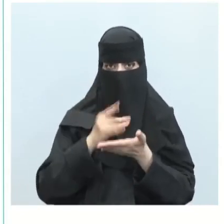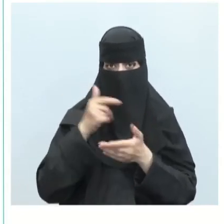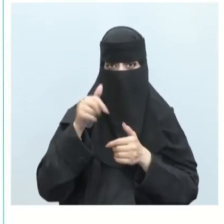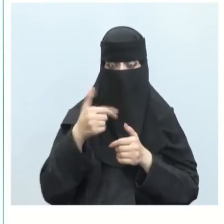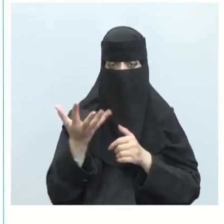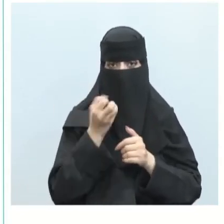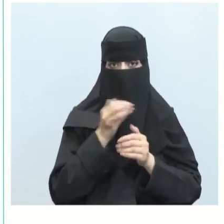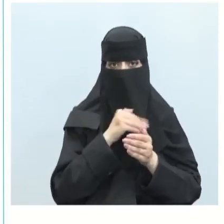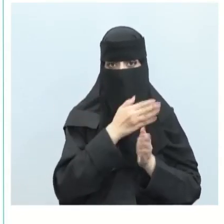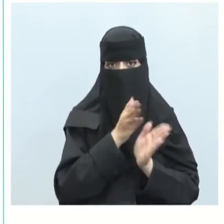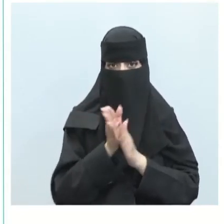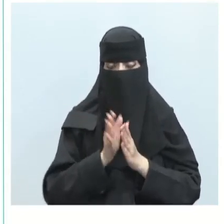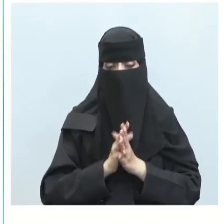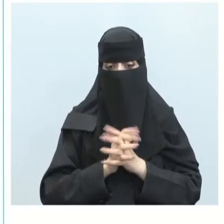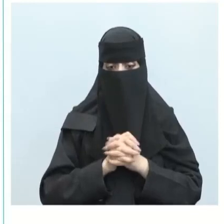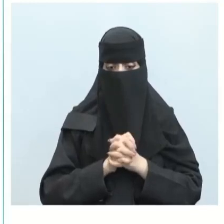للمصدر